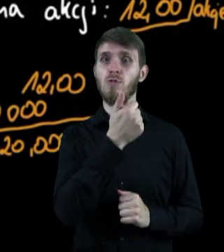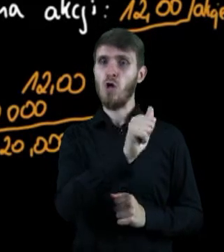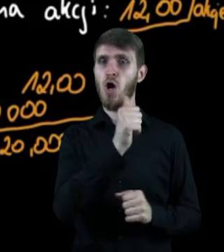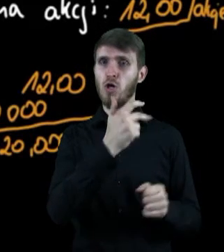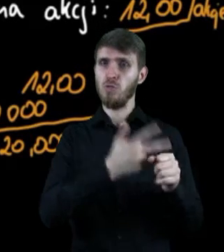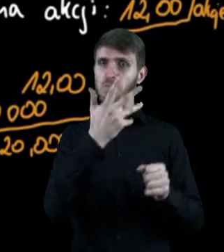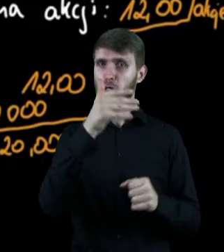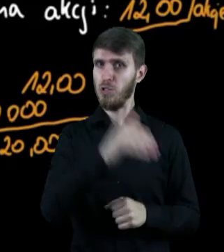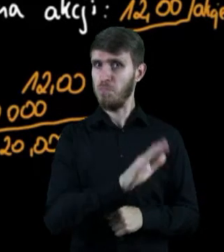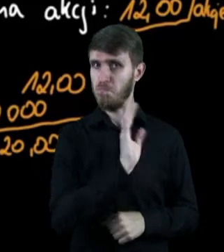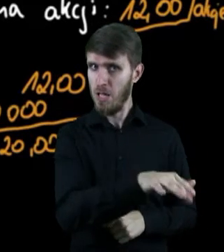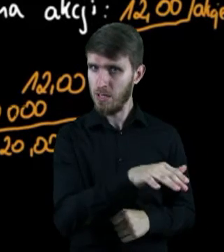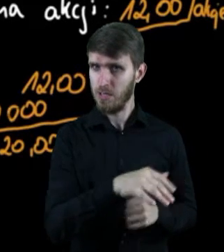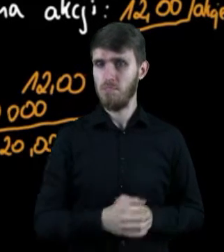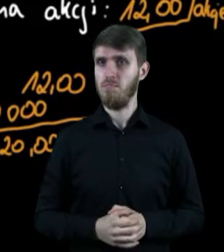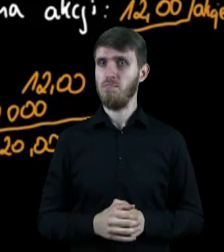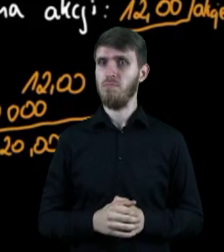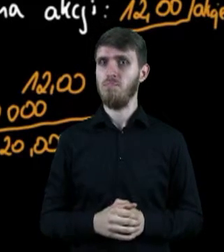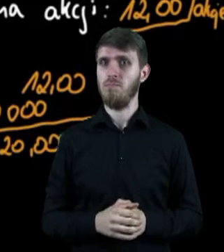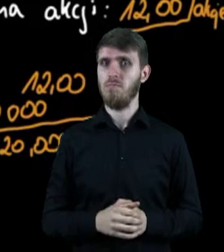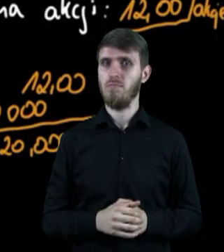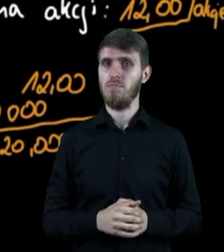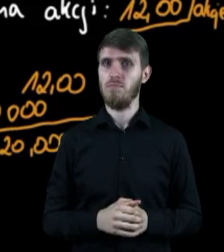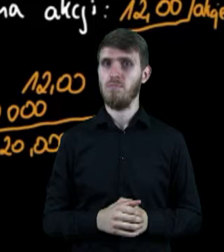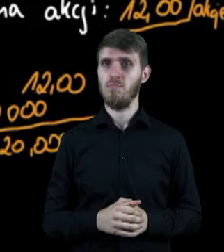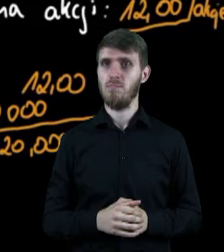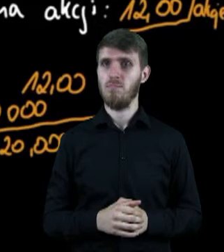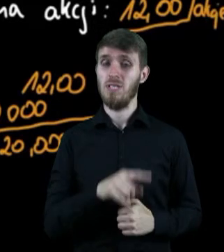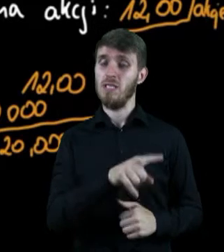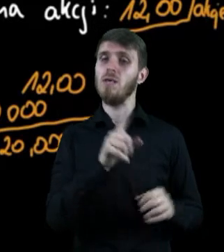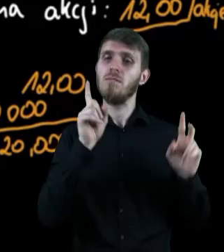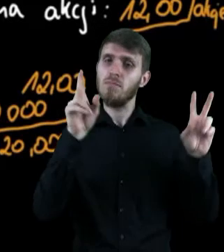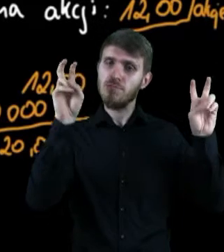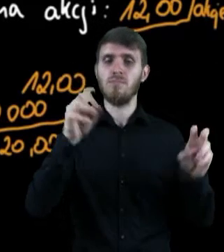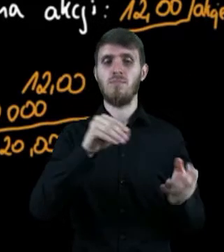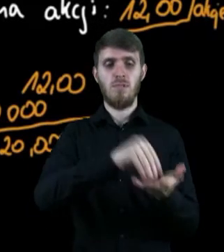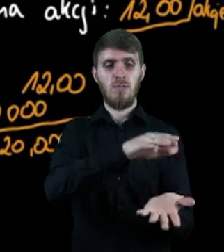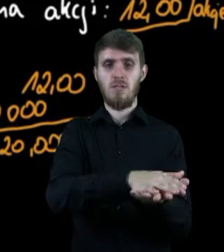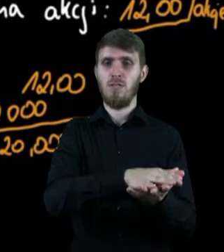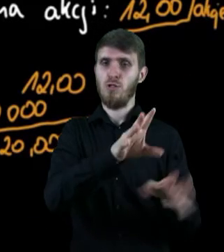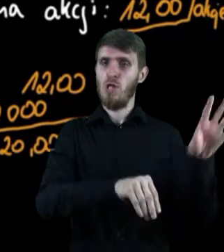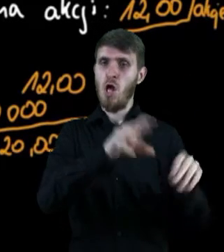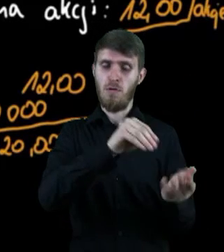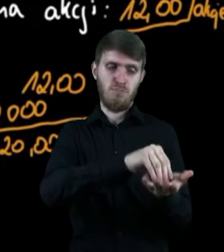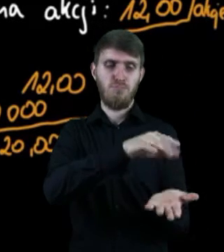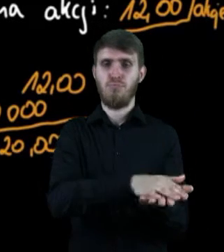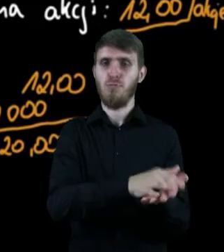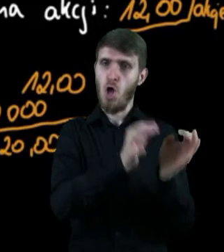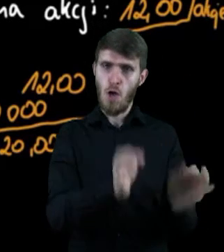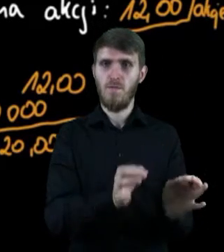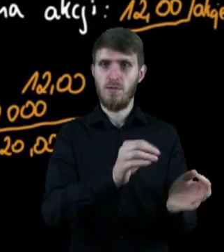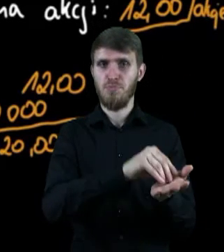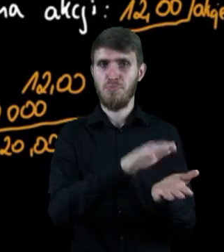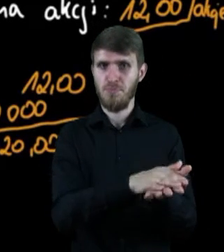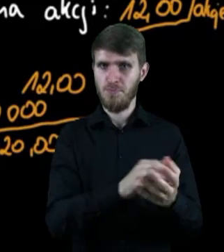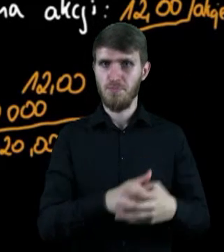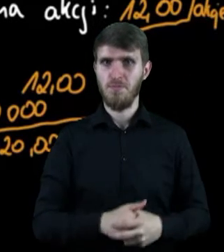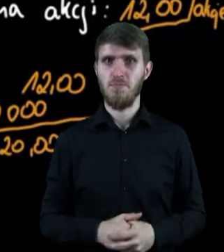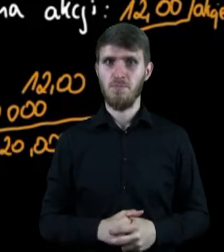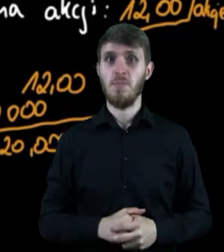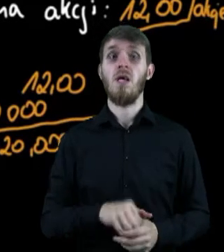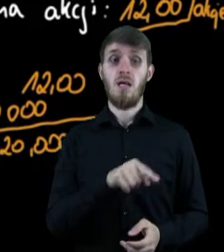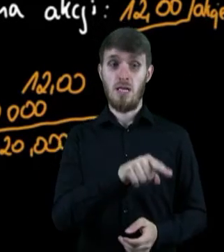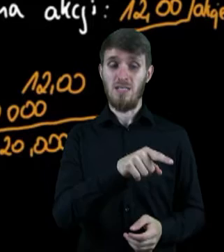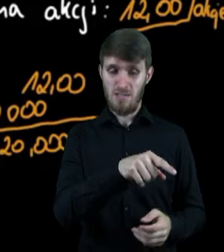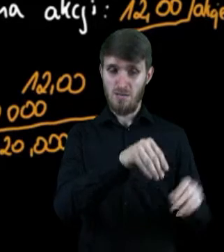złotych. Inaczej mówiąc, w przypadku sklepu Michała wartość księgowa kapitału własnego wynosi 135